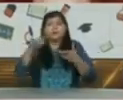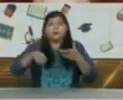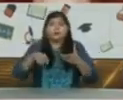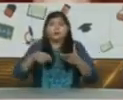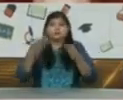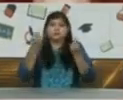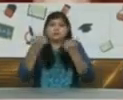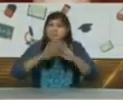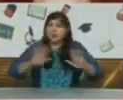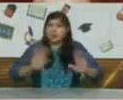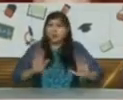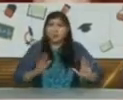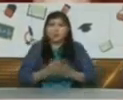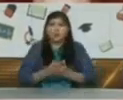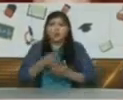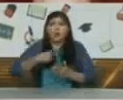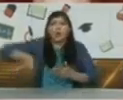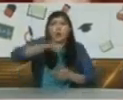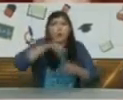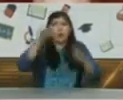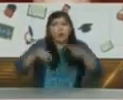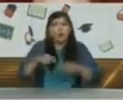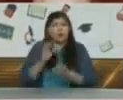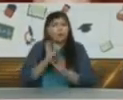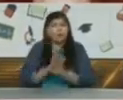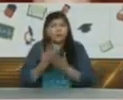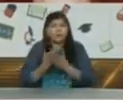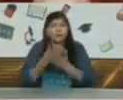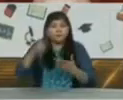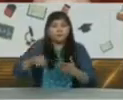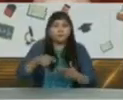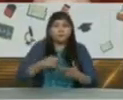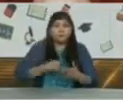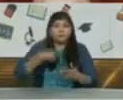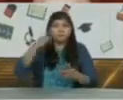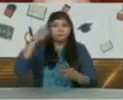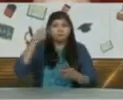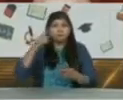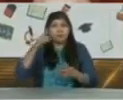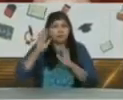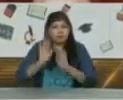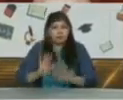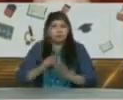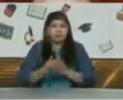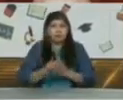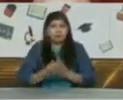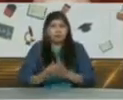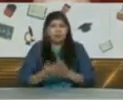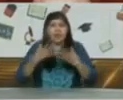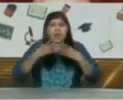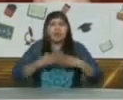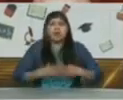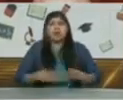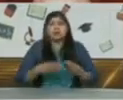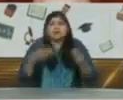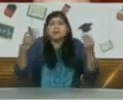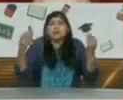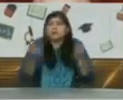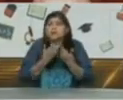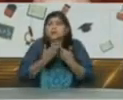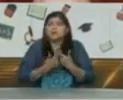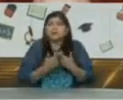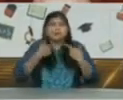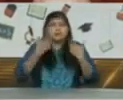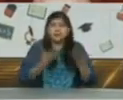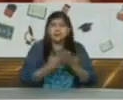उपेक्षा नहीं करनी चाहिए। वहीं आपको यह भी याद रहना चाहिए, जीवन को सच्चे